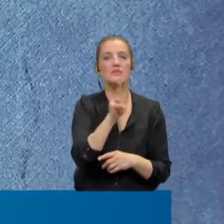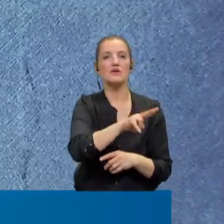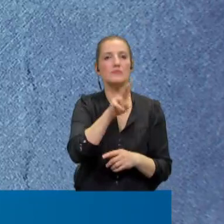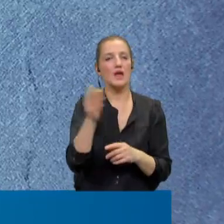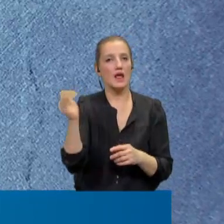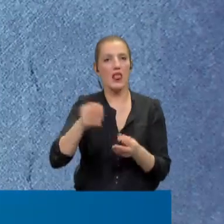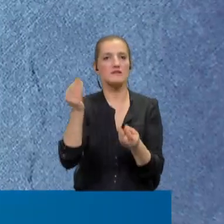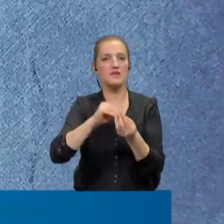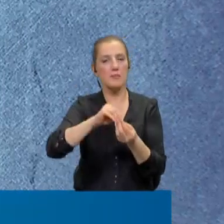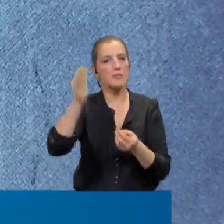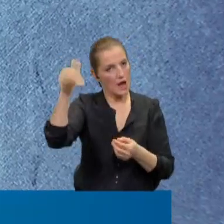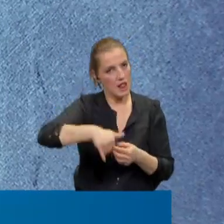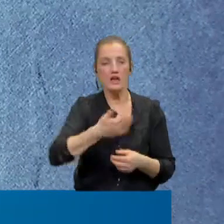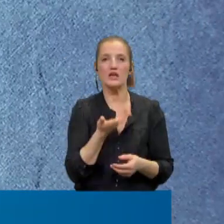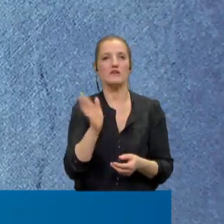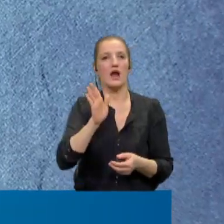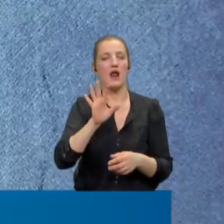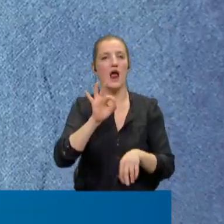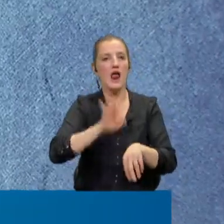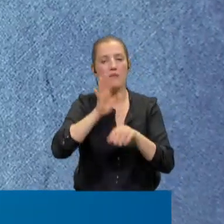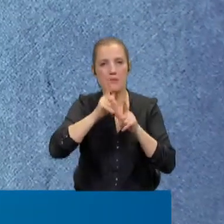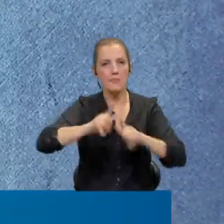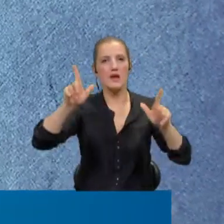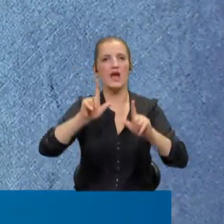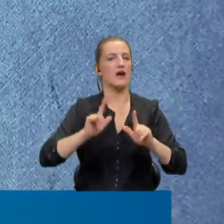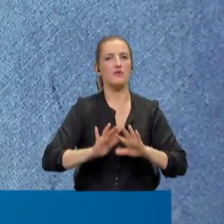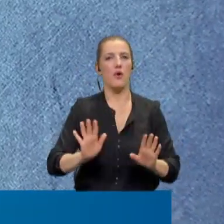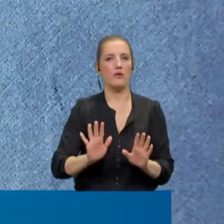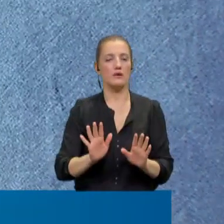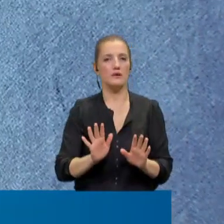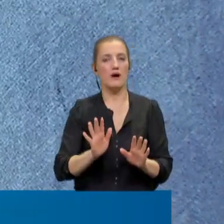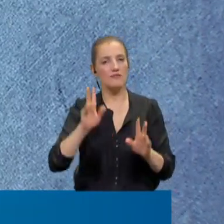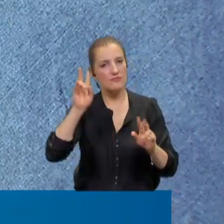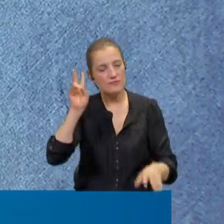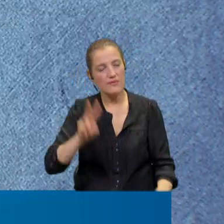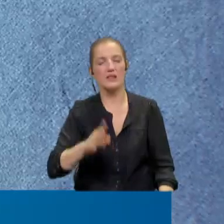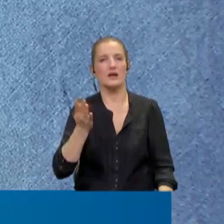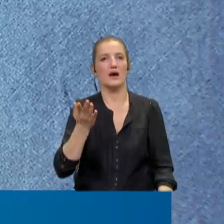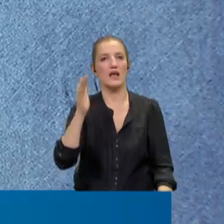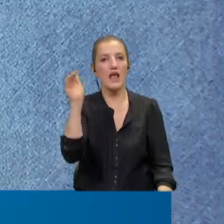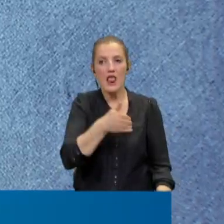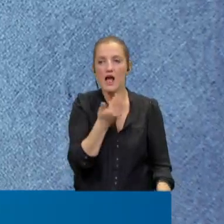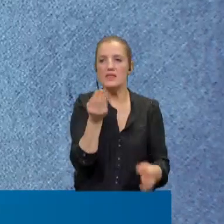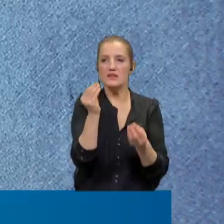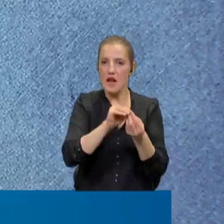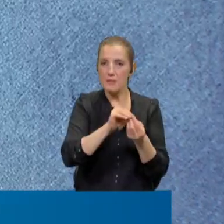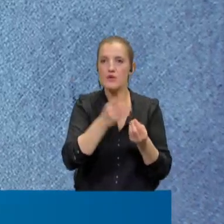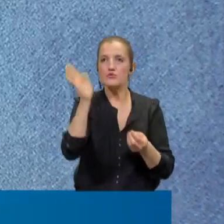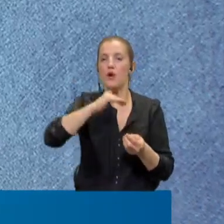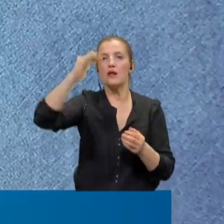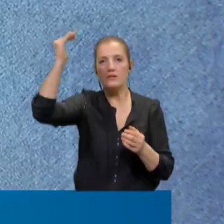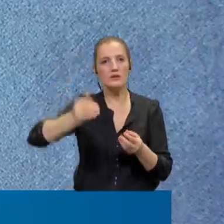zam geldiği gibi gider anlık tepkiler üzüm Yok vallahi gelip de giden bir zamvarmı